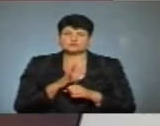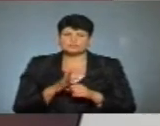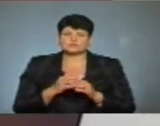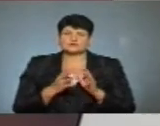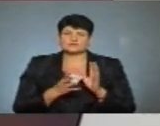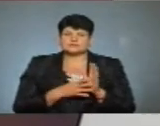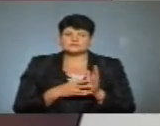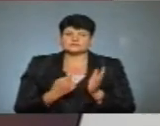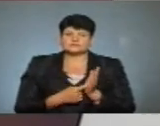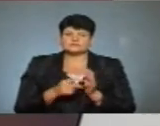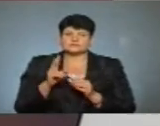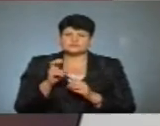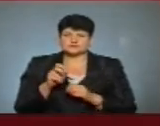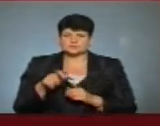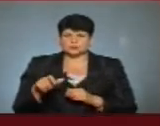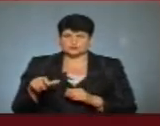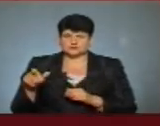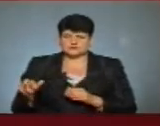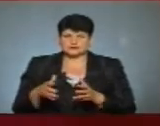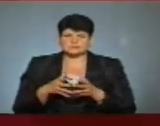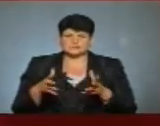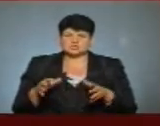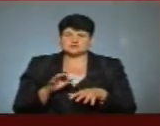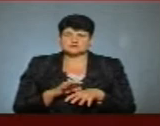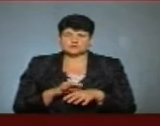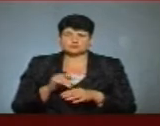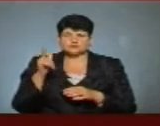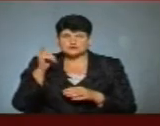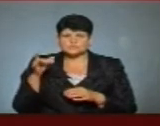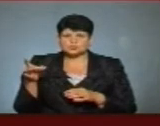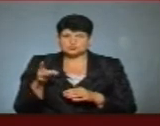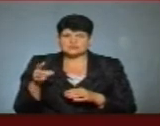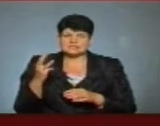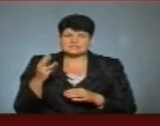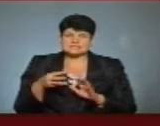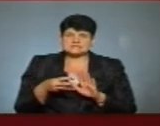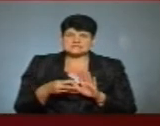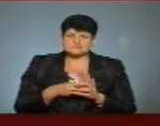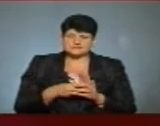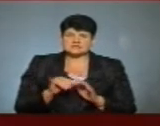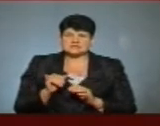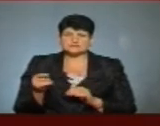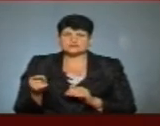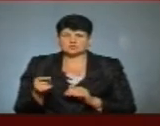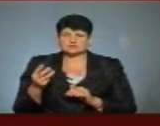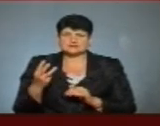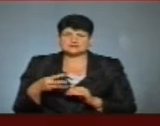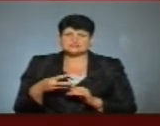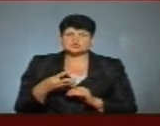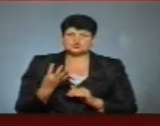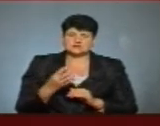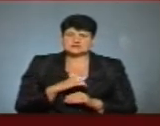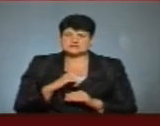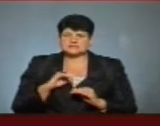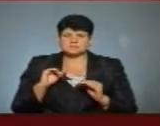COVID-19 підтвердили в 200 людей. Найбільше захворіли в Чортківському районі – 38 та в Тернополі – 34,